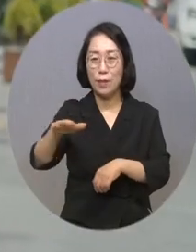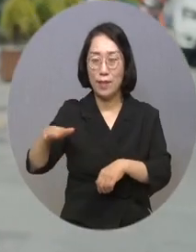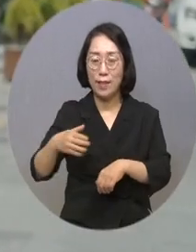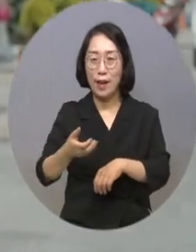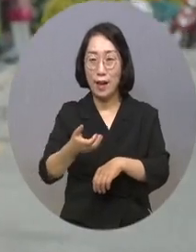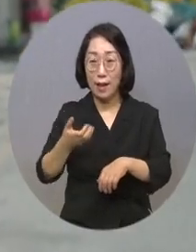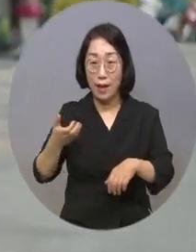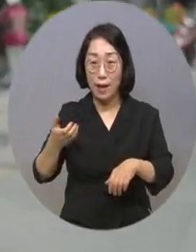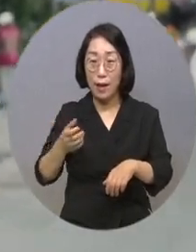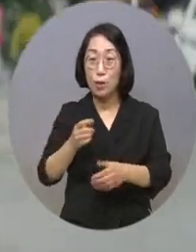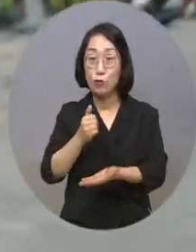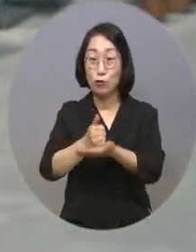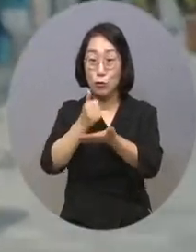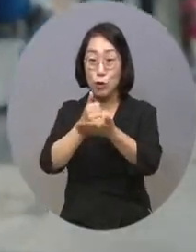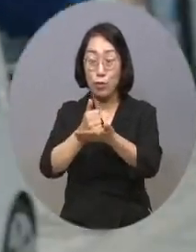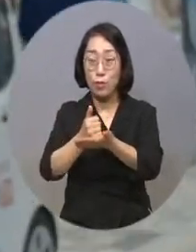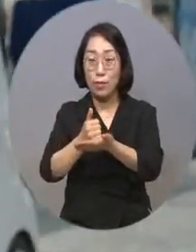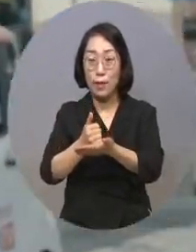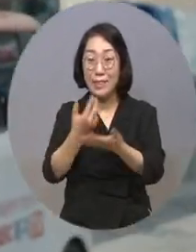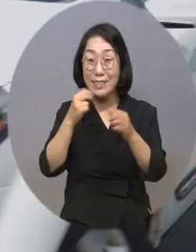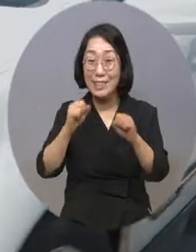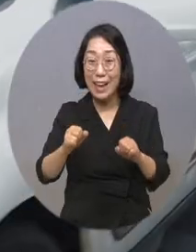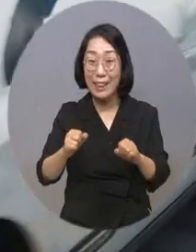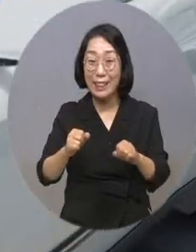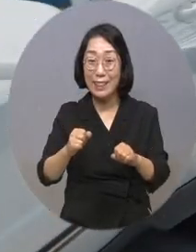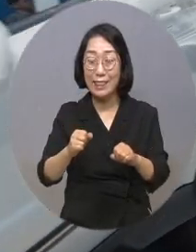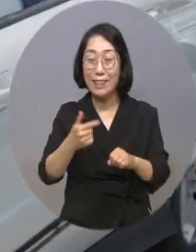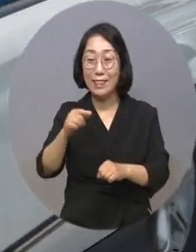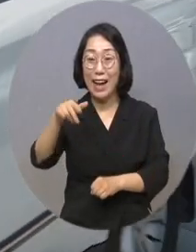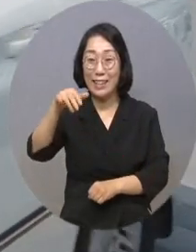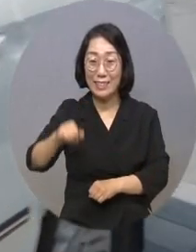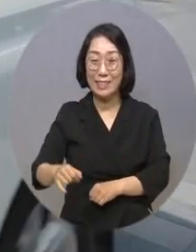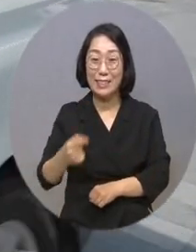그 추천해주신 산낙지 너 어디 샤가 먹고